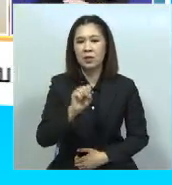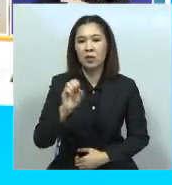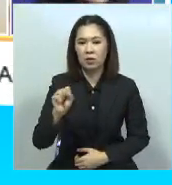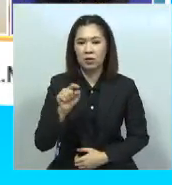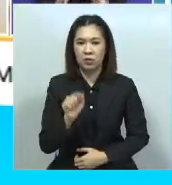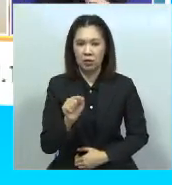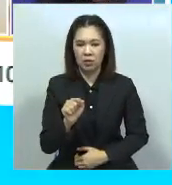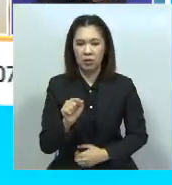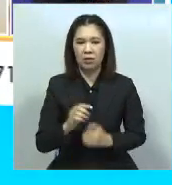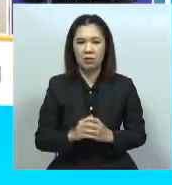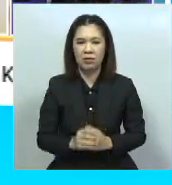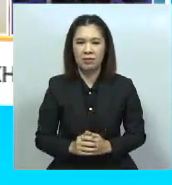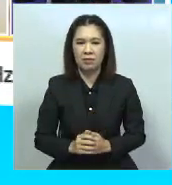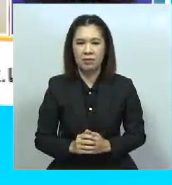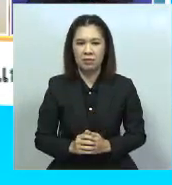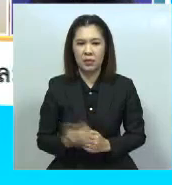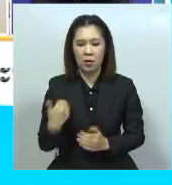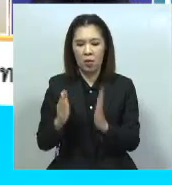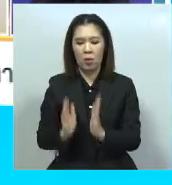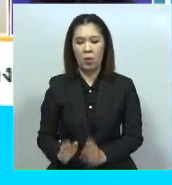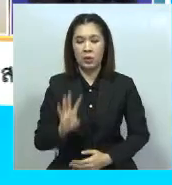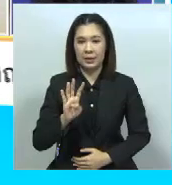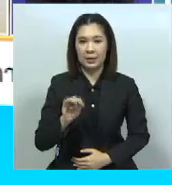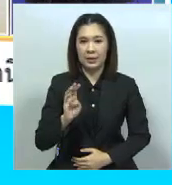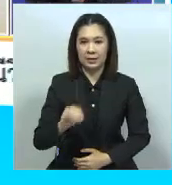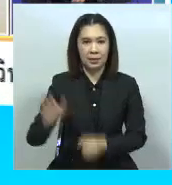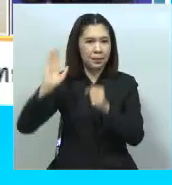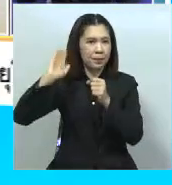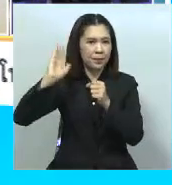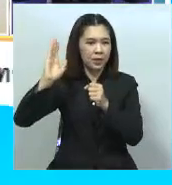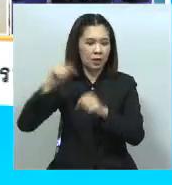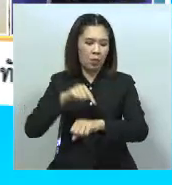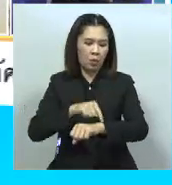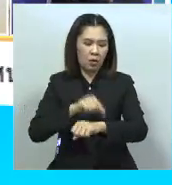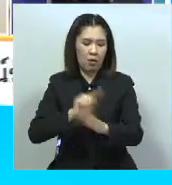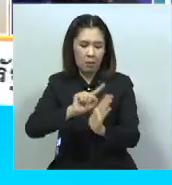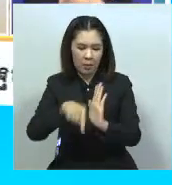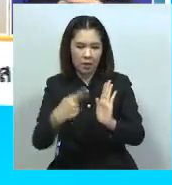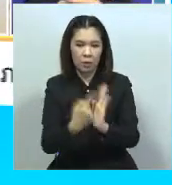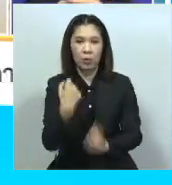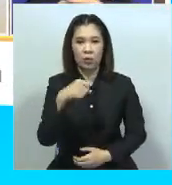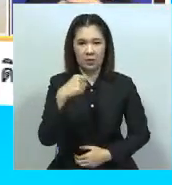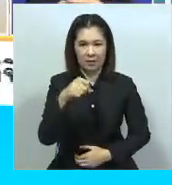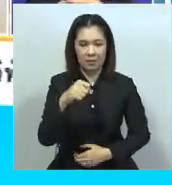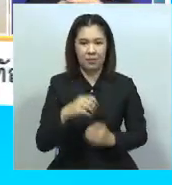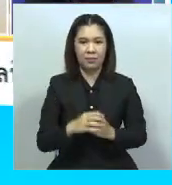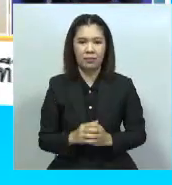คะที่จะอภิปรายคุณสมบัติถึงประมาณ40คนใช้เวลาเนี่ยประมาณ10ชั่วโมงถ้านับตั้งแต่ตอน